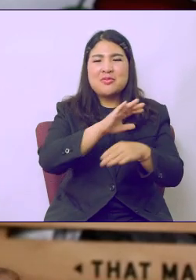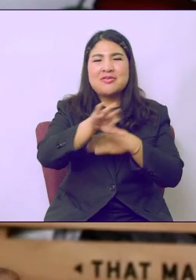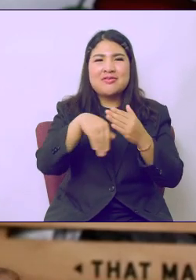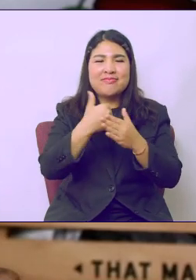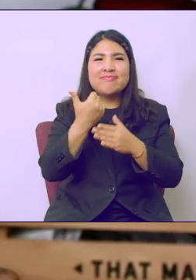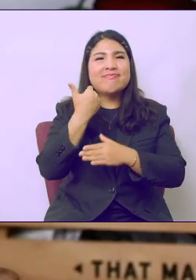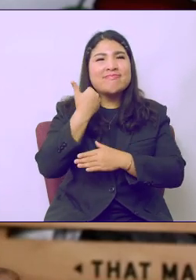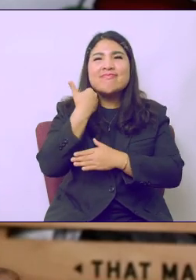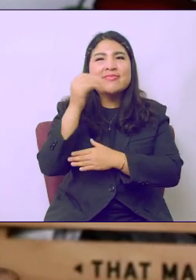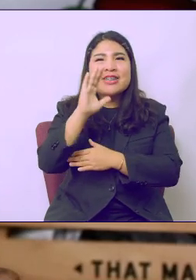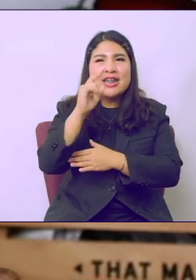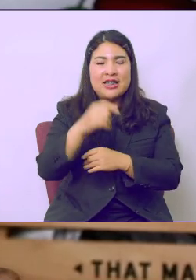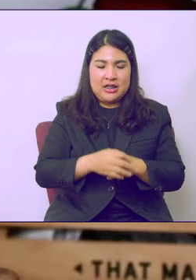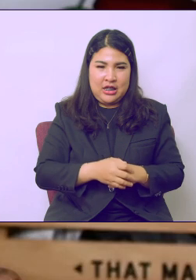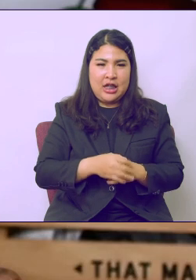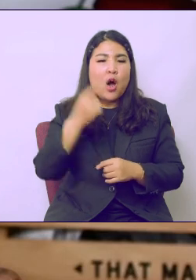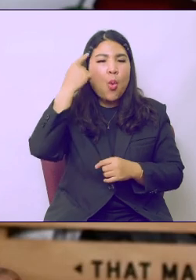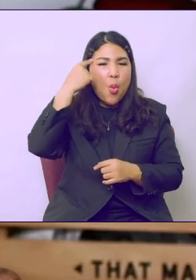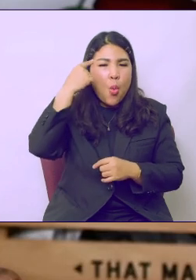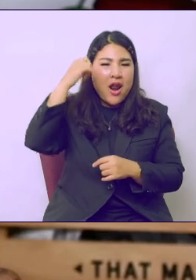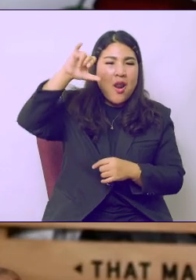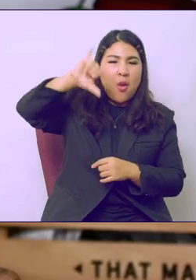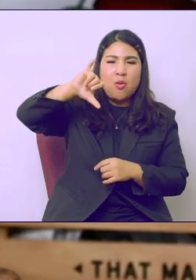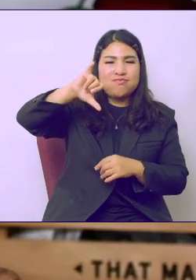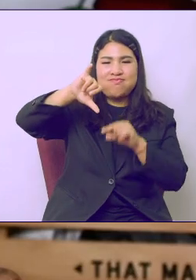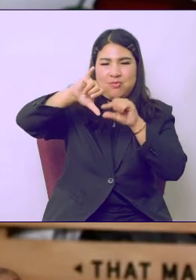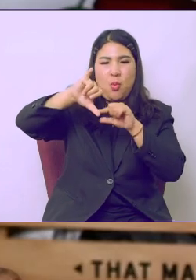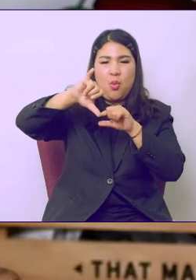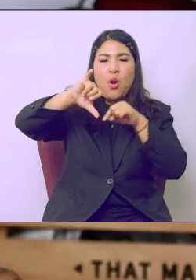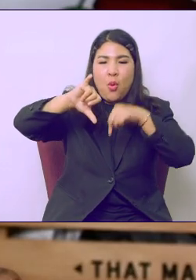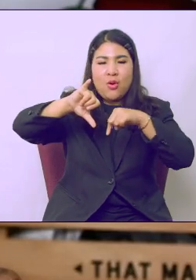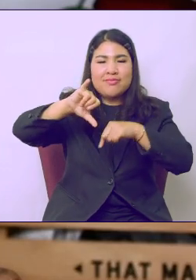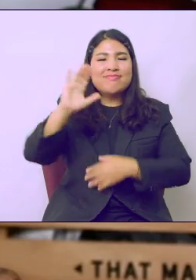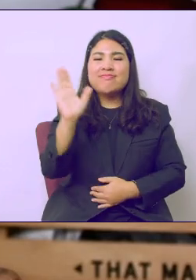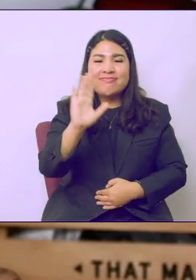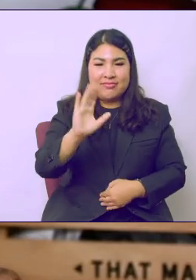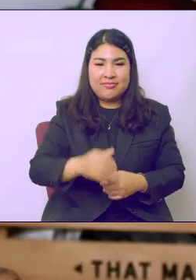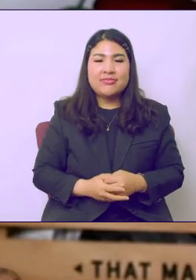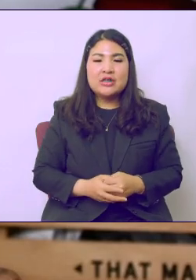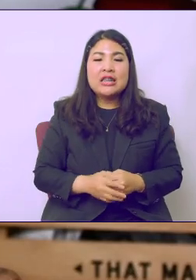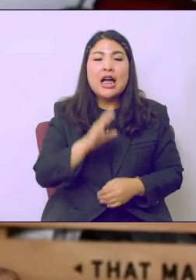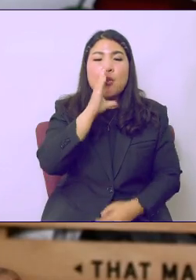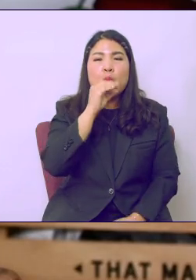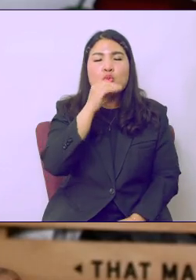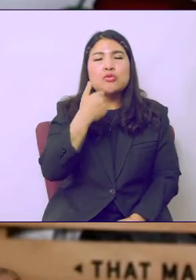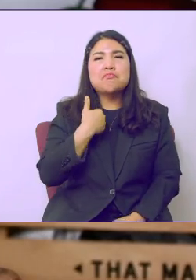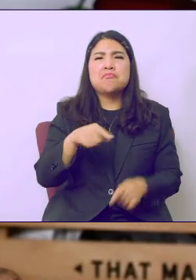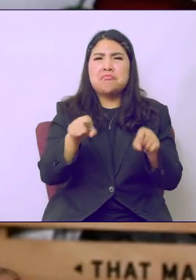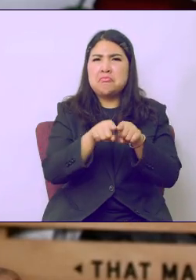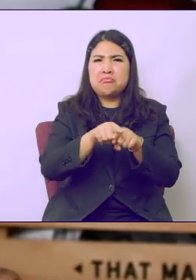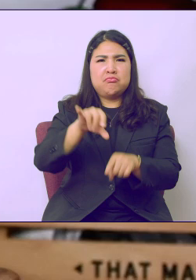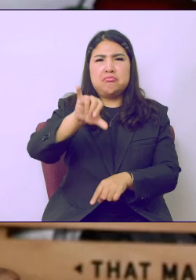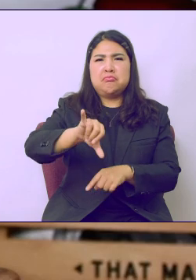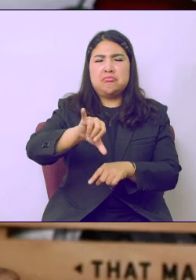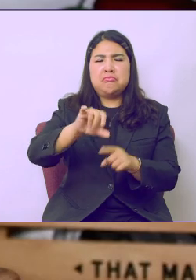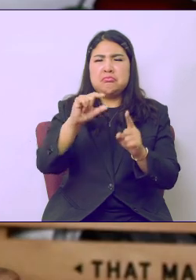inversionนะเอาหัวเอาหัวลงอ่ะเขาเรียกถ้าถ้าถ้าถ้าภาษาสันสกฤตเจะเรียกว่าวิปริต